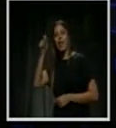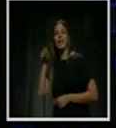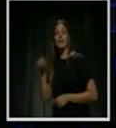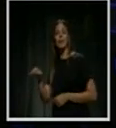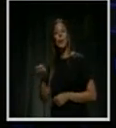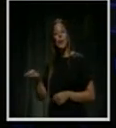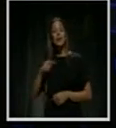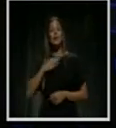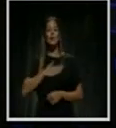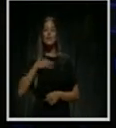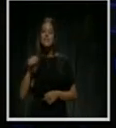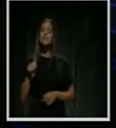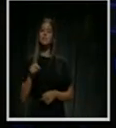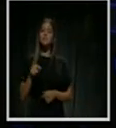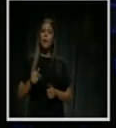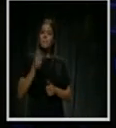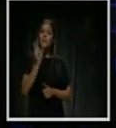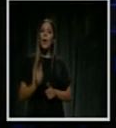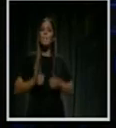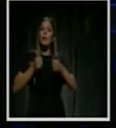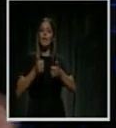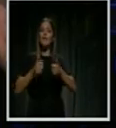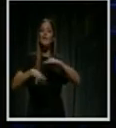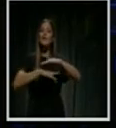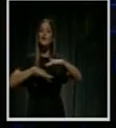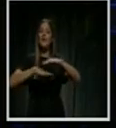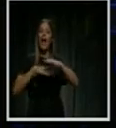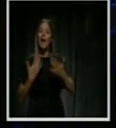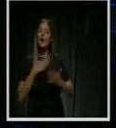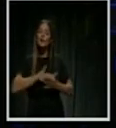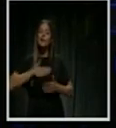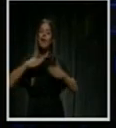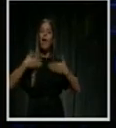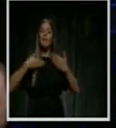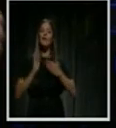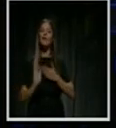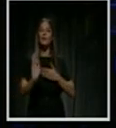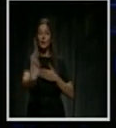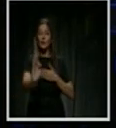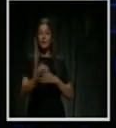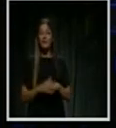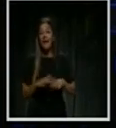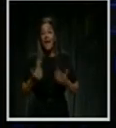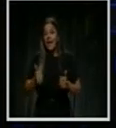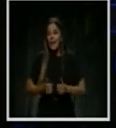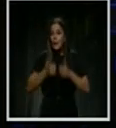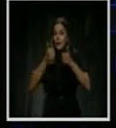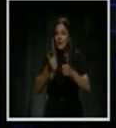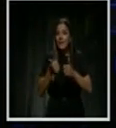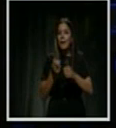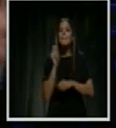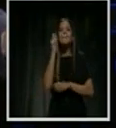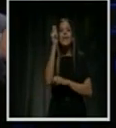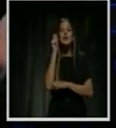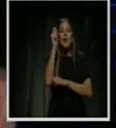fis-soċjetà tagħna u għalhekk issa hija wkoll tista' tħares il-qudiem. Għalhekk ukoll it-tisħiħ b'saħħtu fil-pensjonijiet illi nagħtu sena